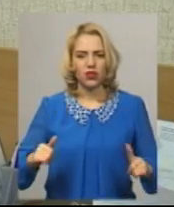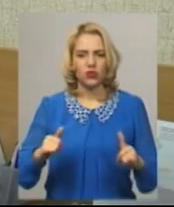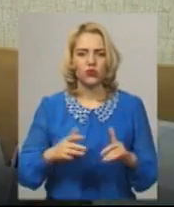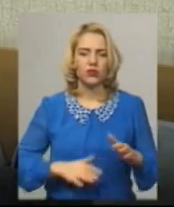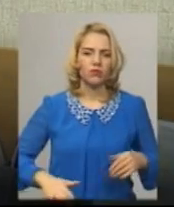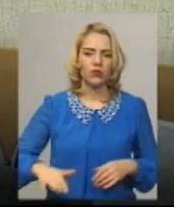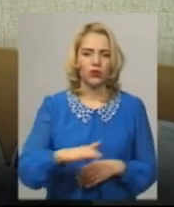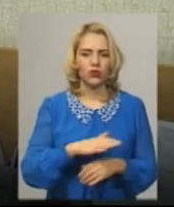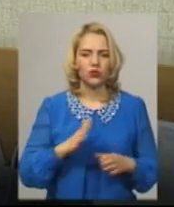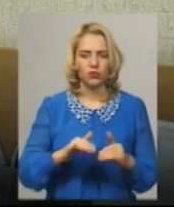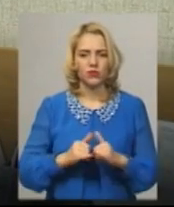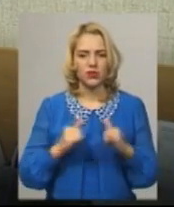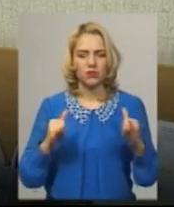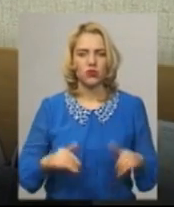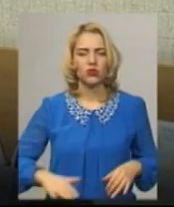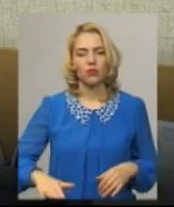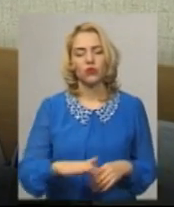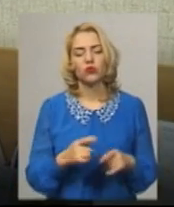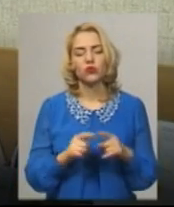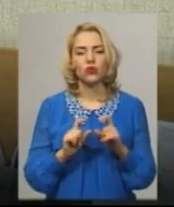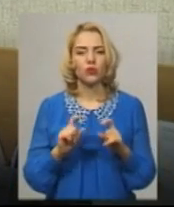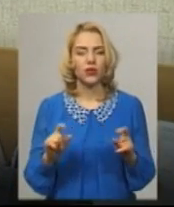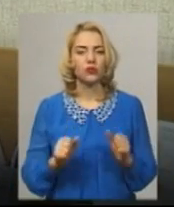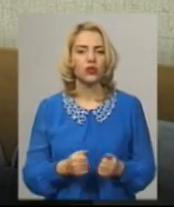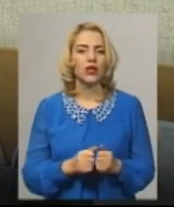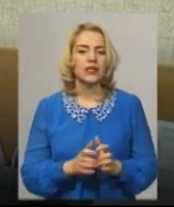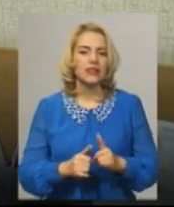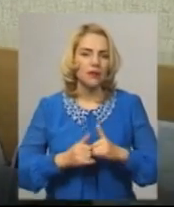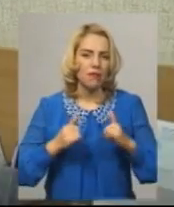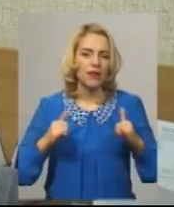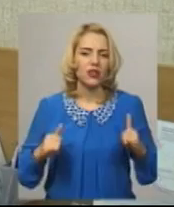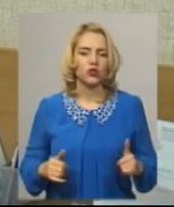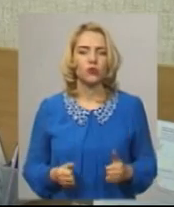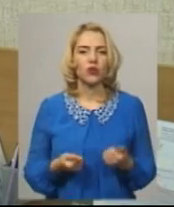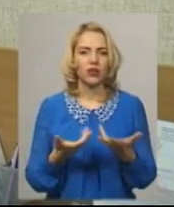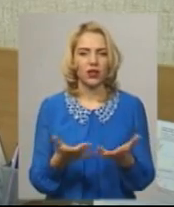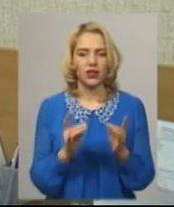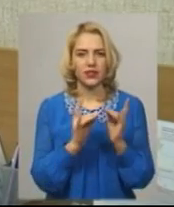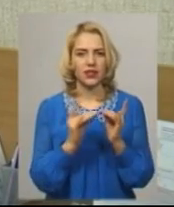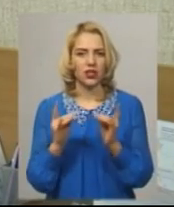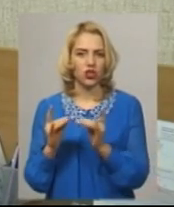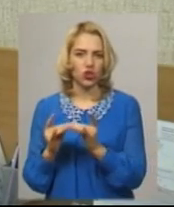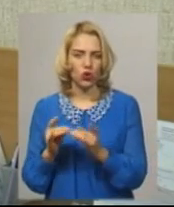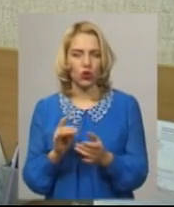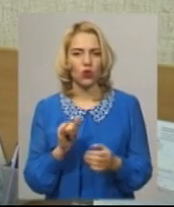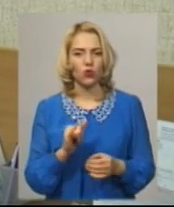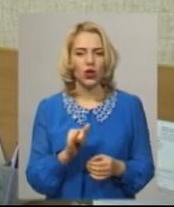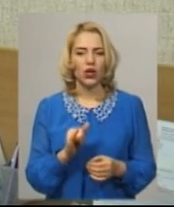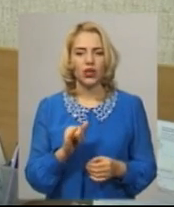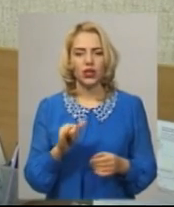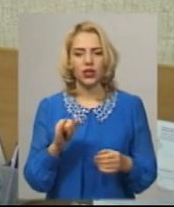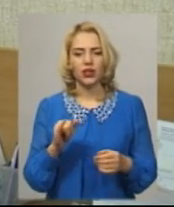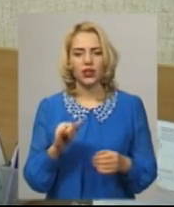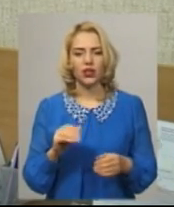збільшуємо суттєву площу цього об'єкту, збільшуємо кількість ліжок в стаціонарі,